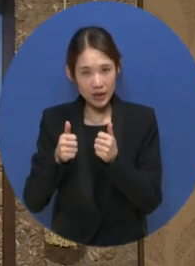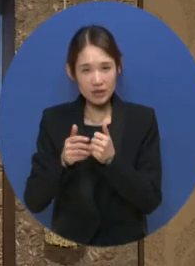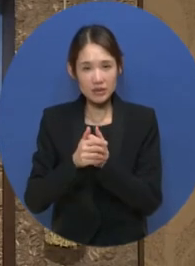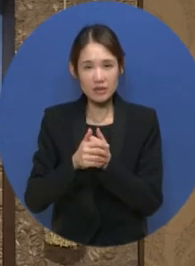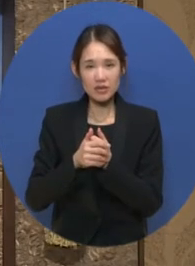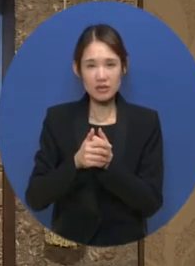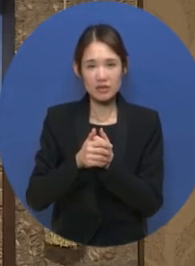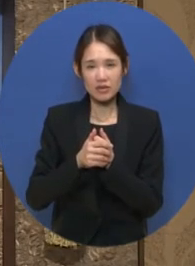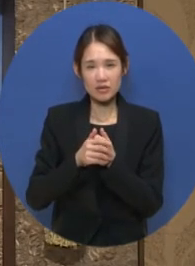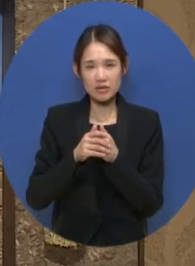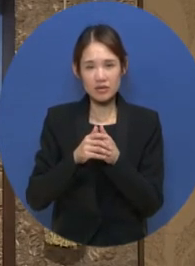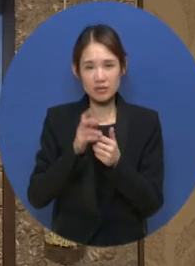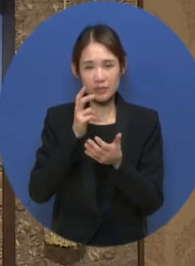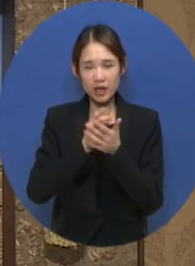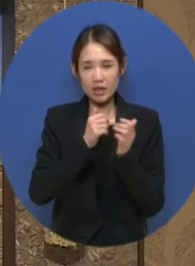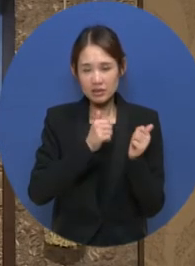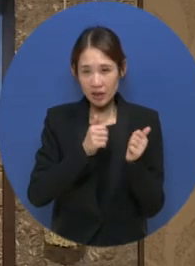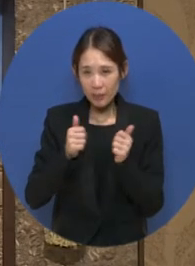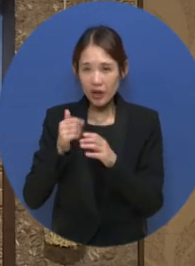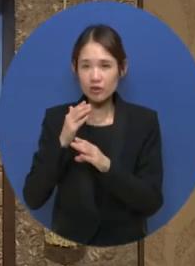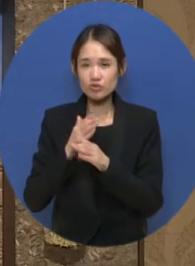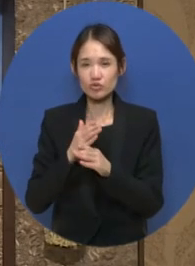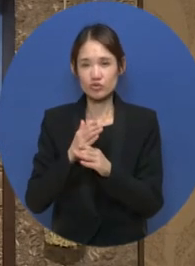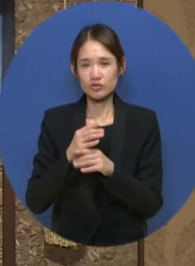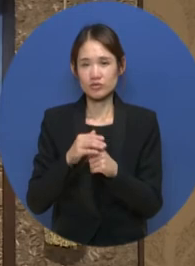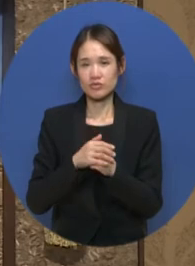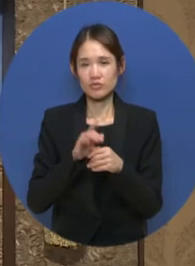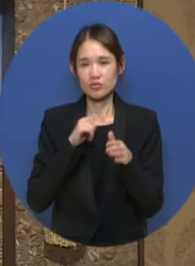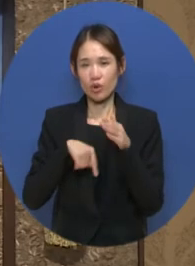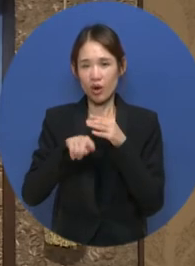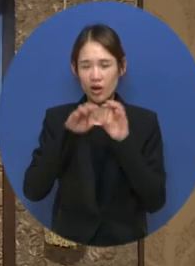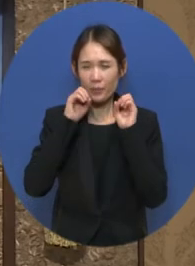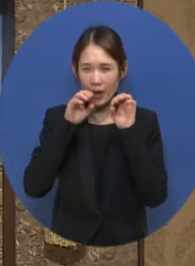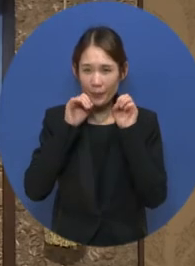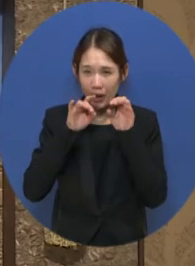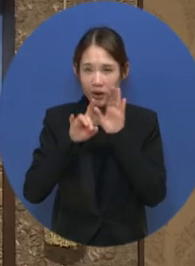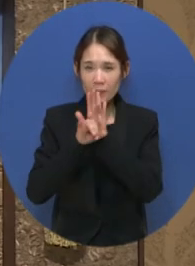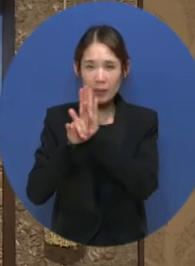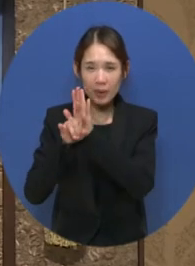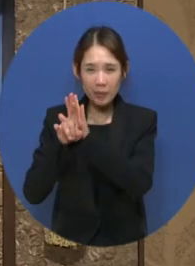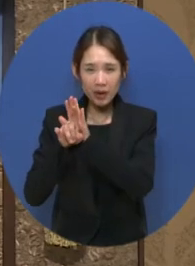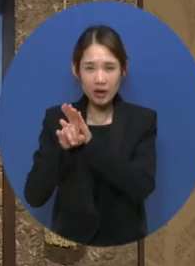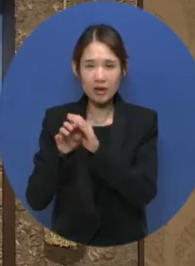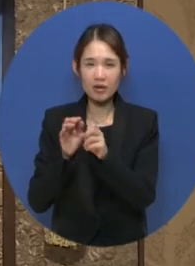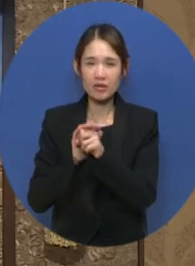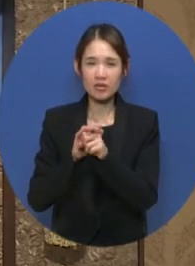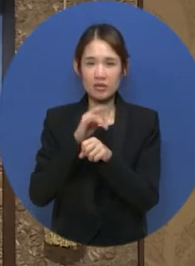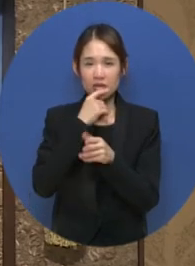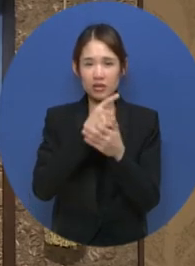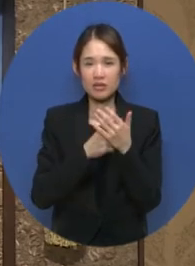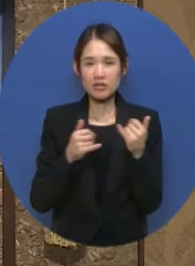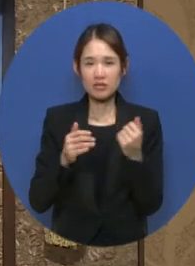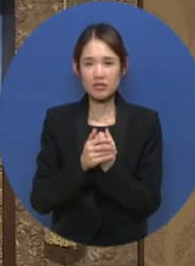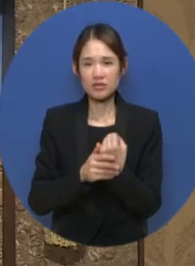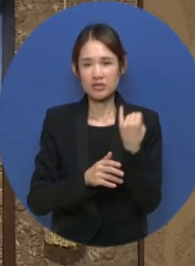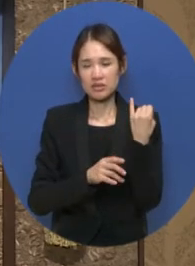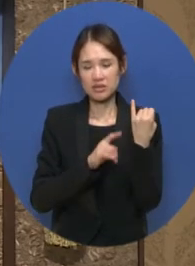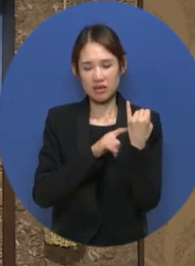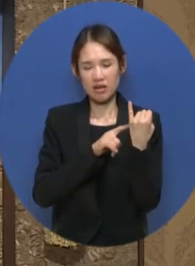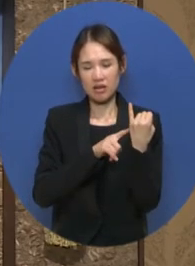재판이 한창 진행되는 과정 속에서 이게 외부로 알려지게 되면서 피해 장에서는 사실 2차